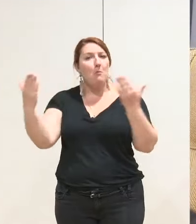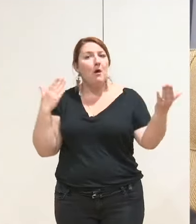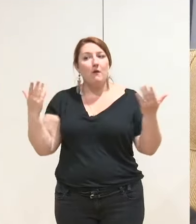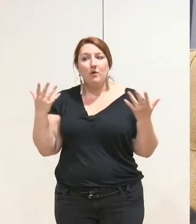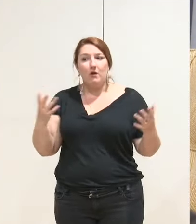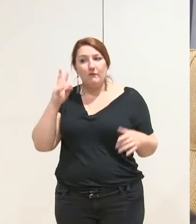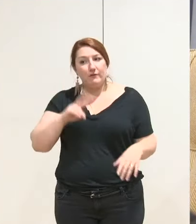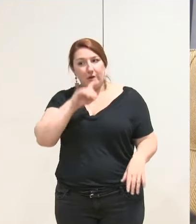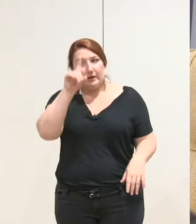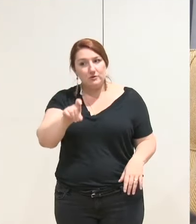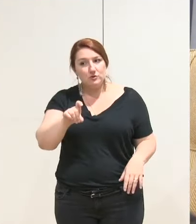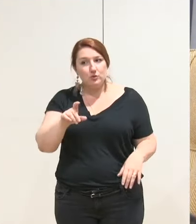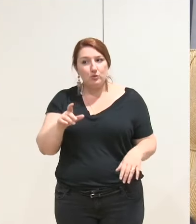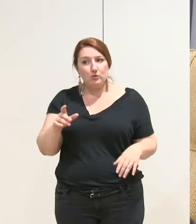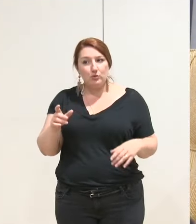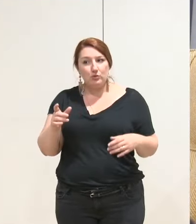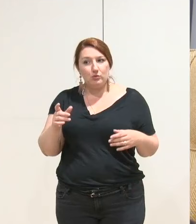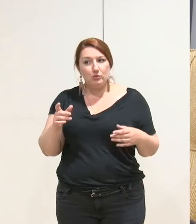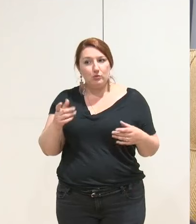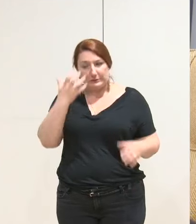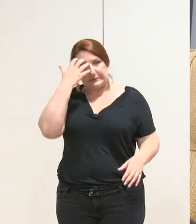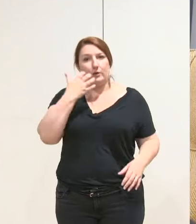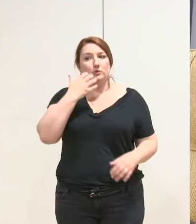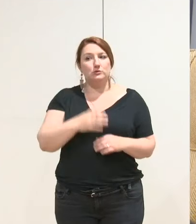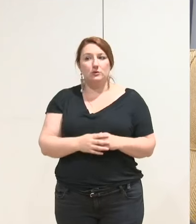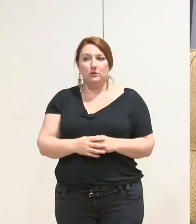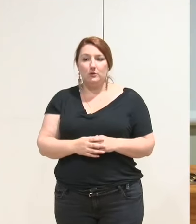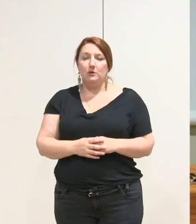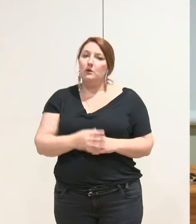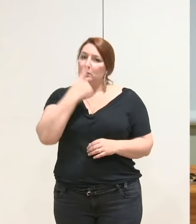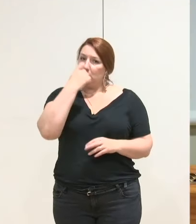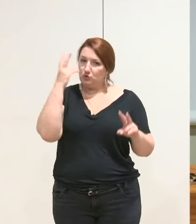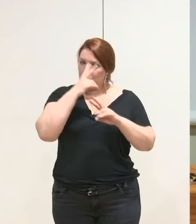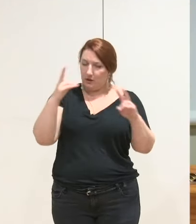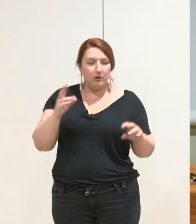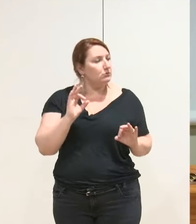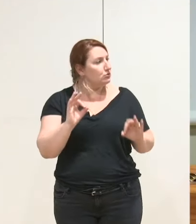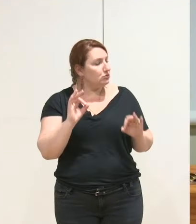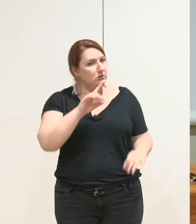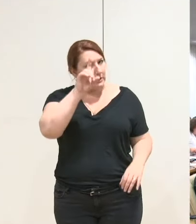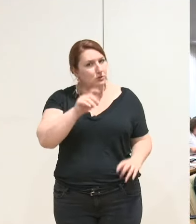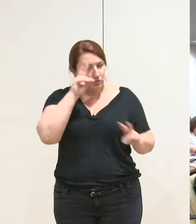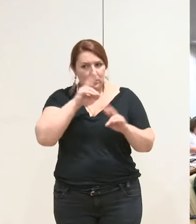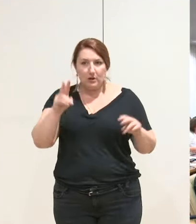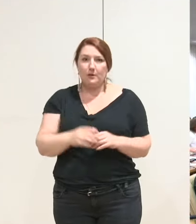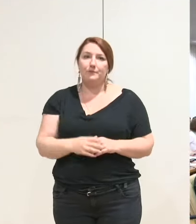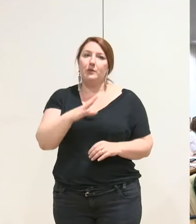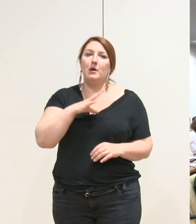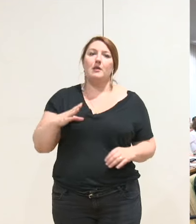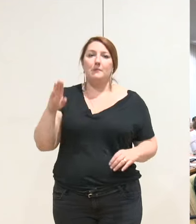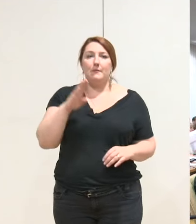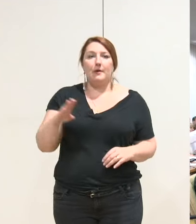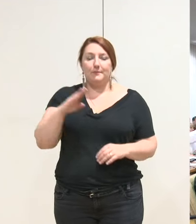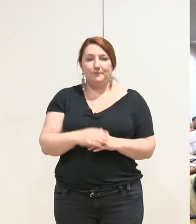là par contre c'est une question je dirais des plus sérieuses question à caractère général tout à fait caractère général Mad